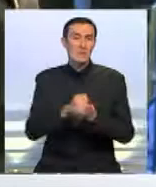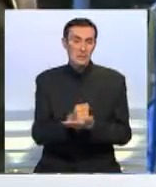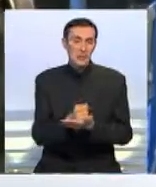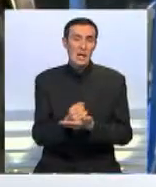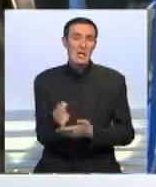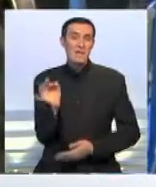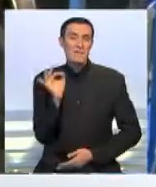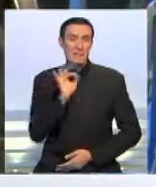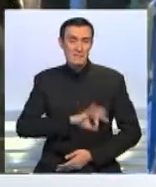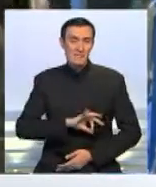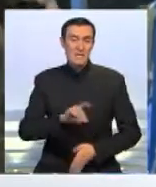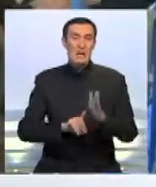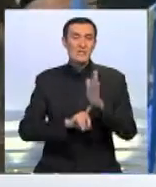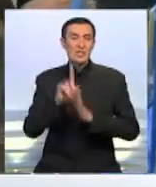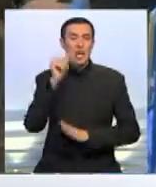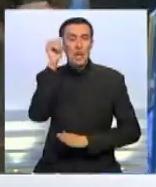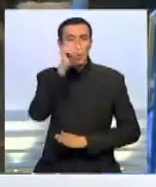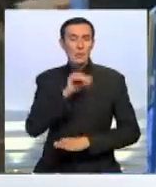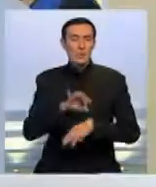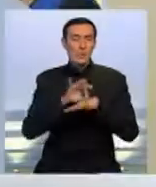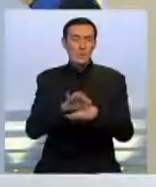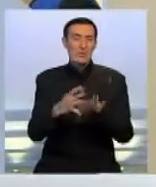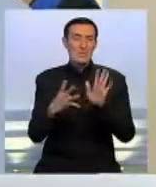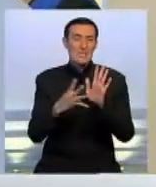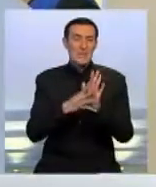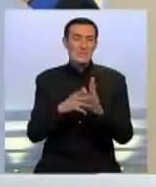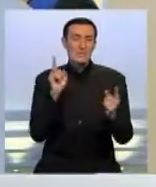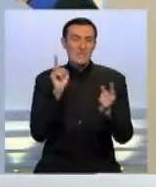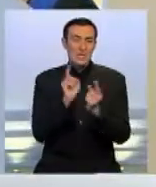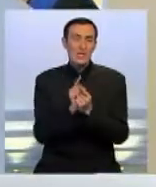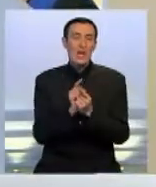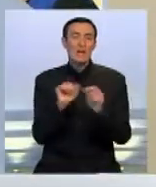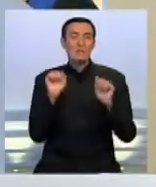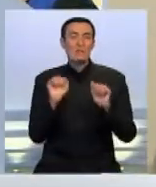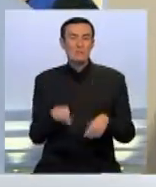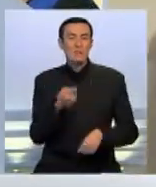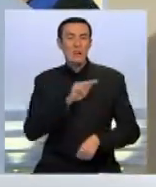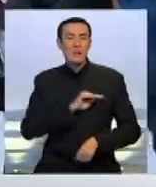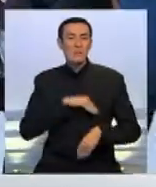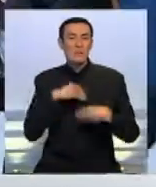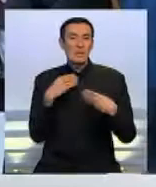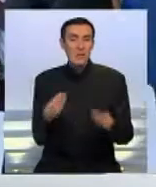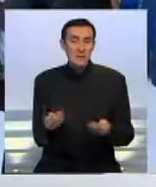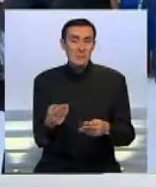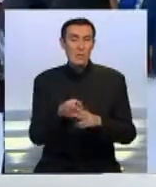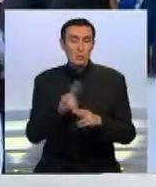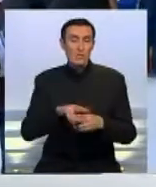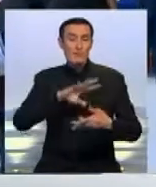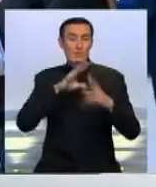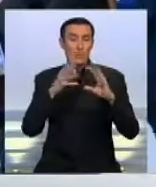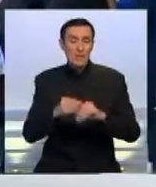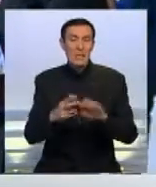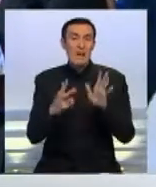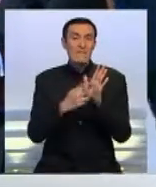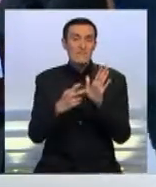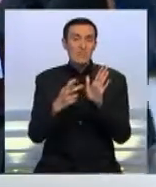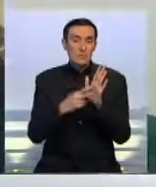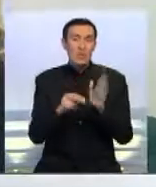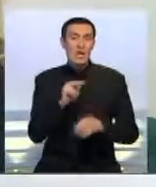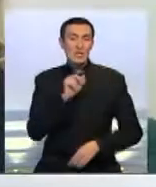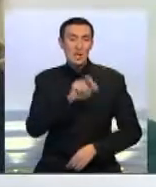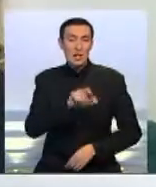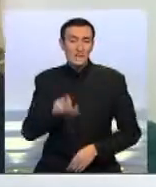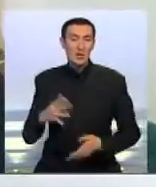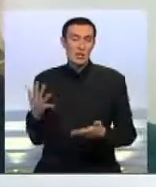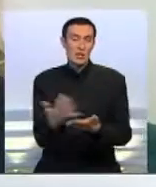свою эффективность. С начала года проведено 9 встреч с потенциальными работодателями, в результате которых более 800 человек нашли